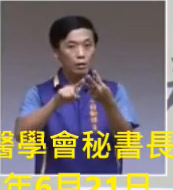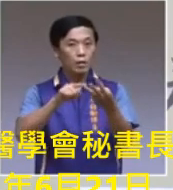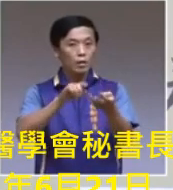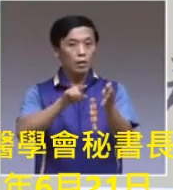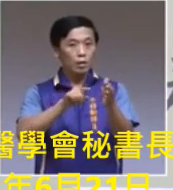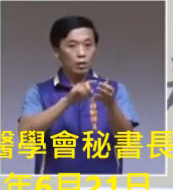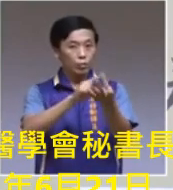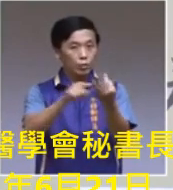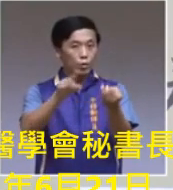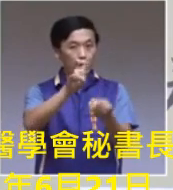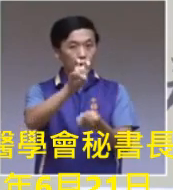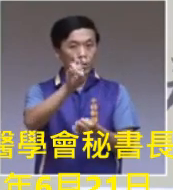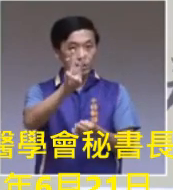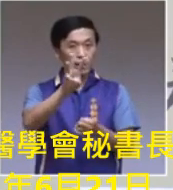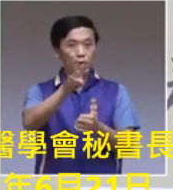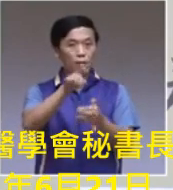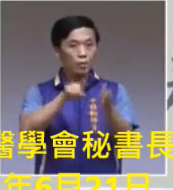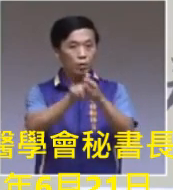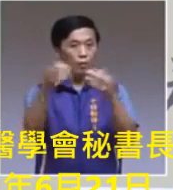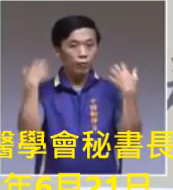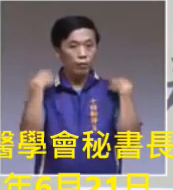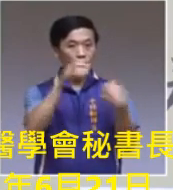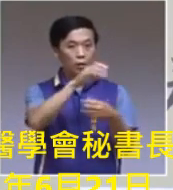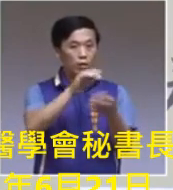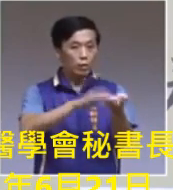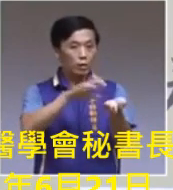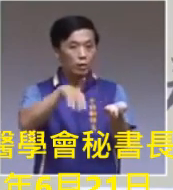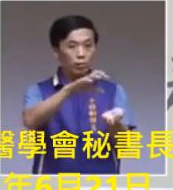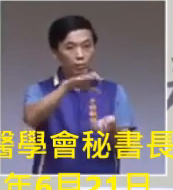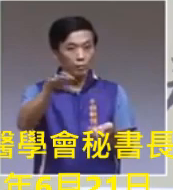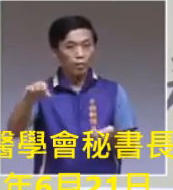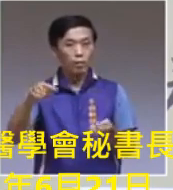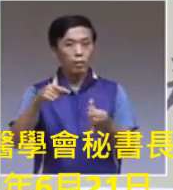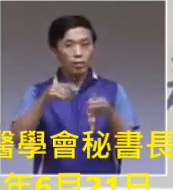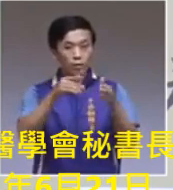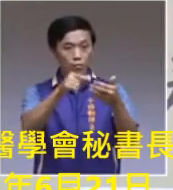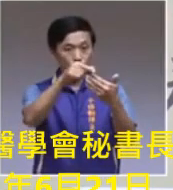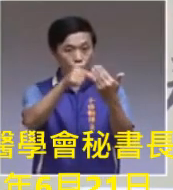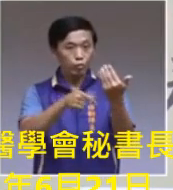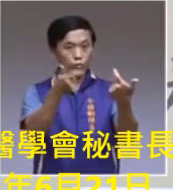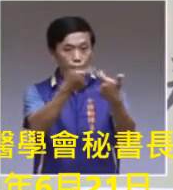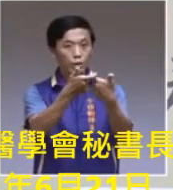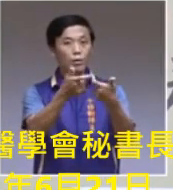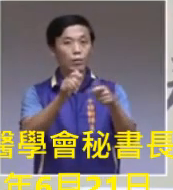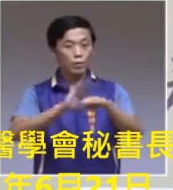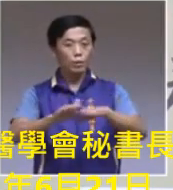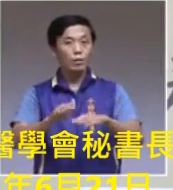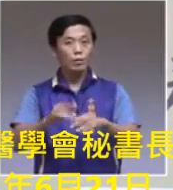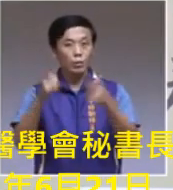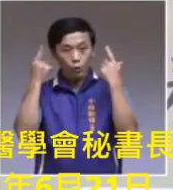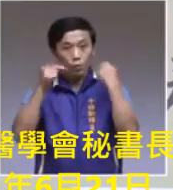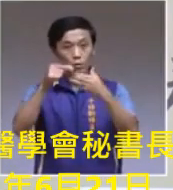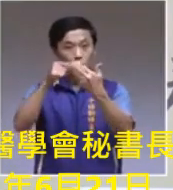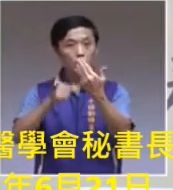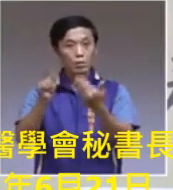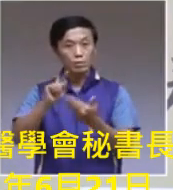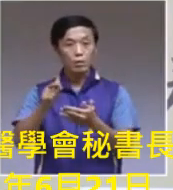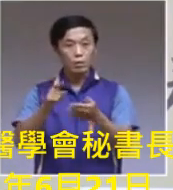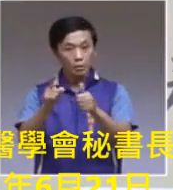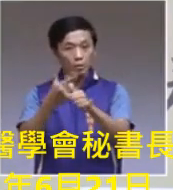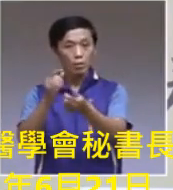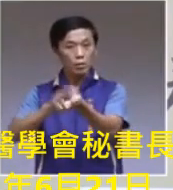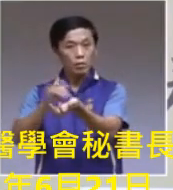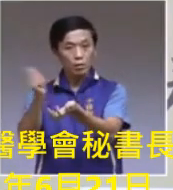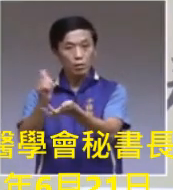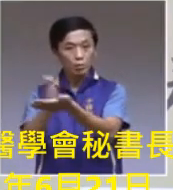责医院，那我们会把这个流程把它做好。那原则上我们真的是希望说你能够先由医师